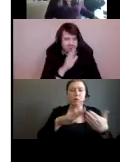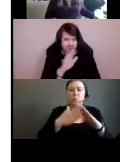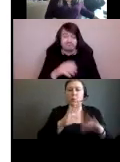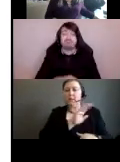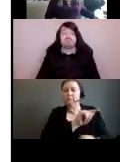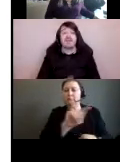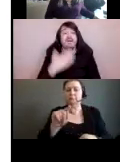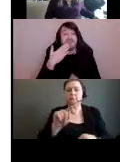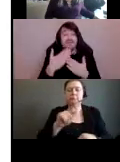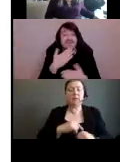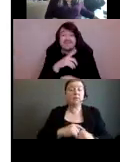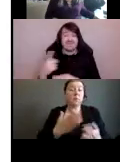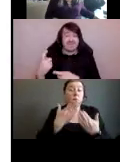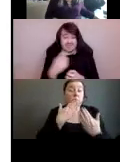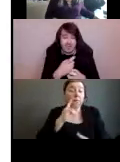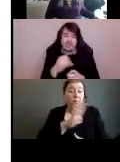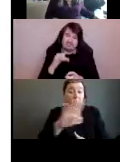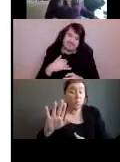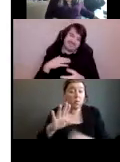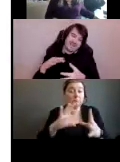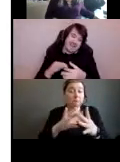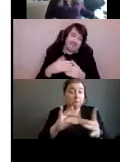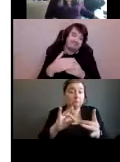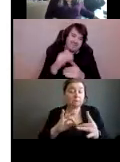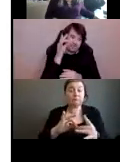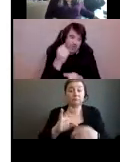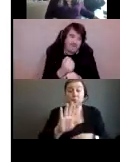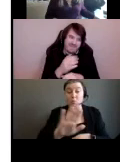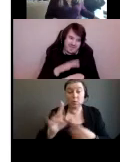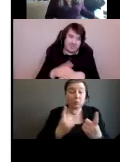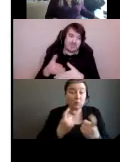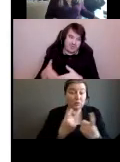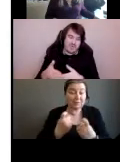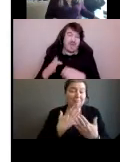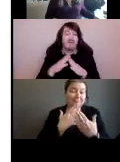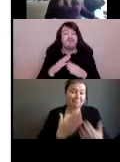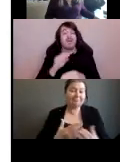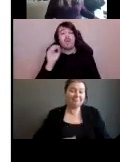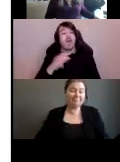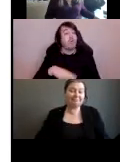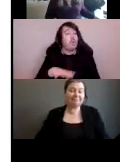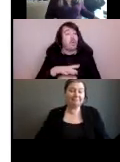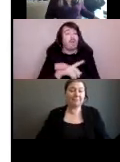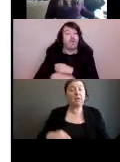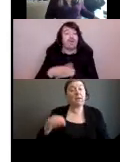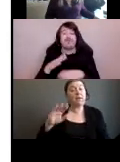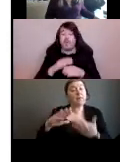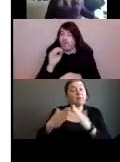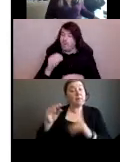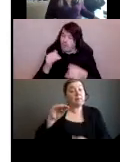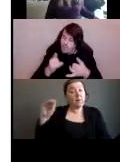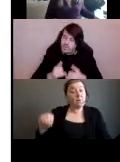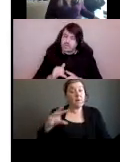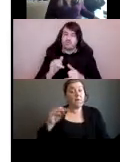Ça guide notre futur travail. La Ville d'Ottawa et le personnel de Santé publique Ottawa continue de porter